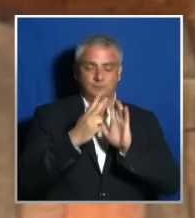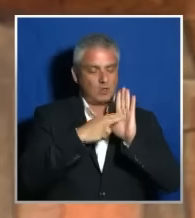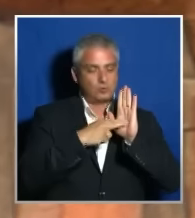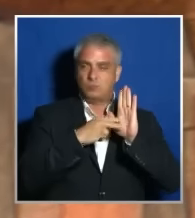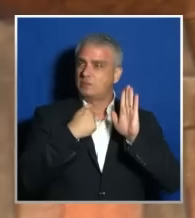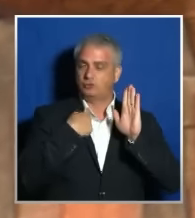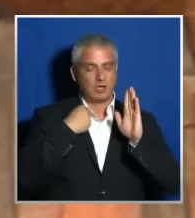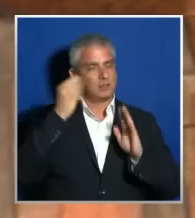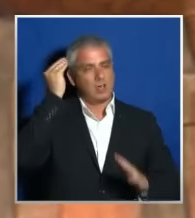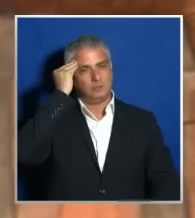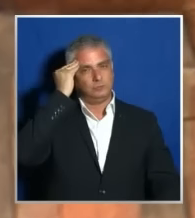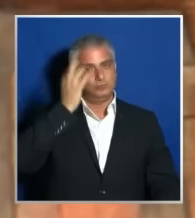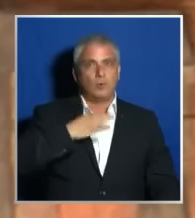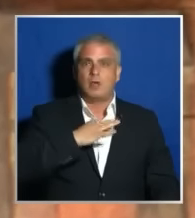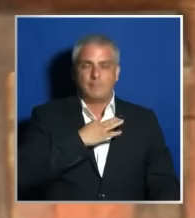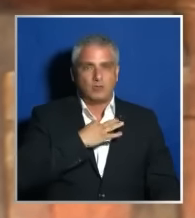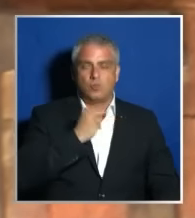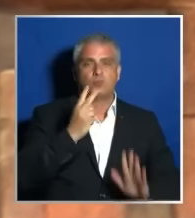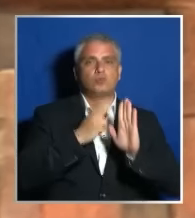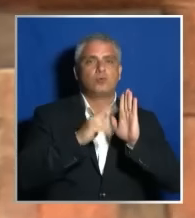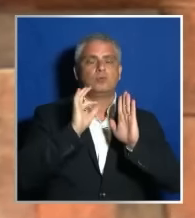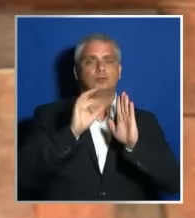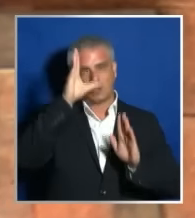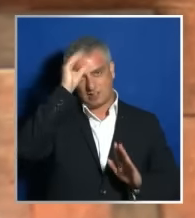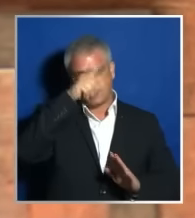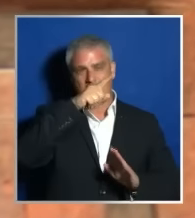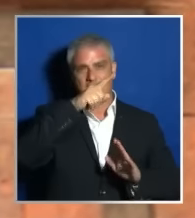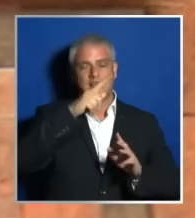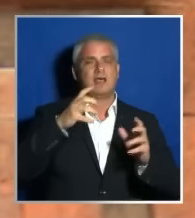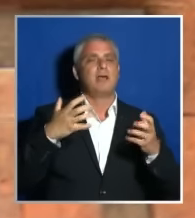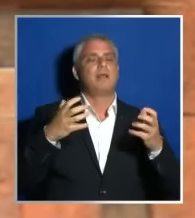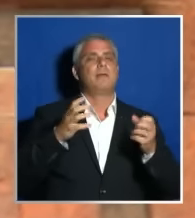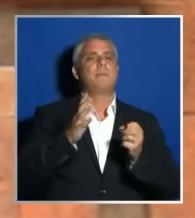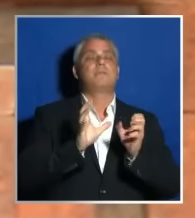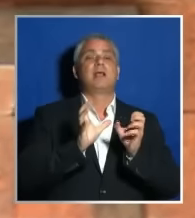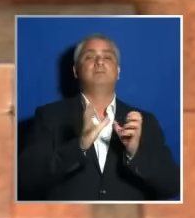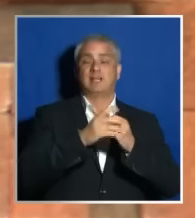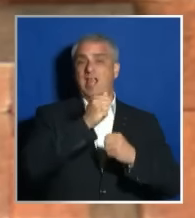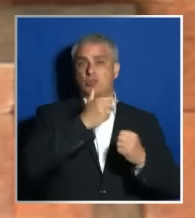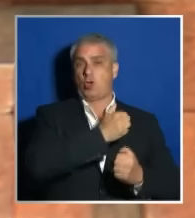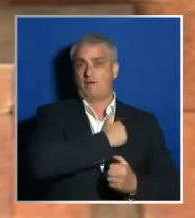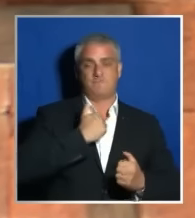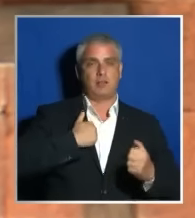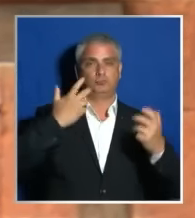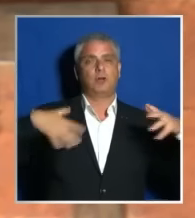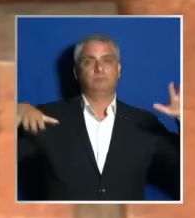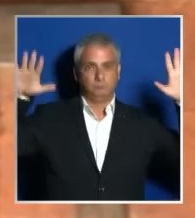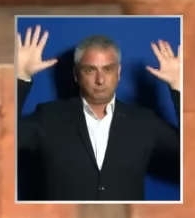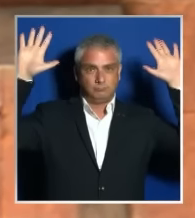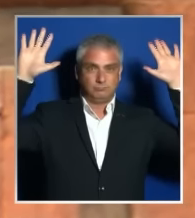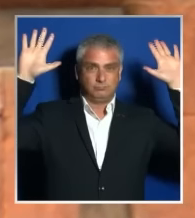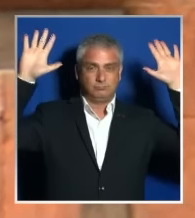התמונה שהייתה צרובה בנו היא תמונתו של הילד בגטו ורשה, עם הידיים שמופנות